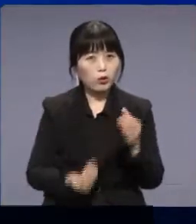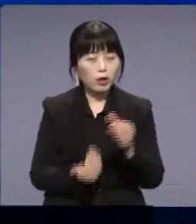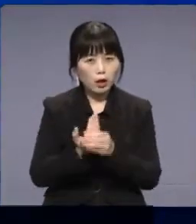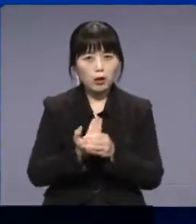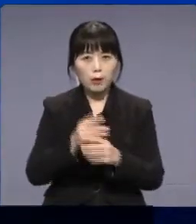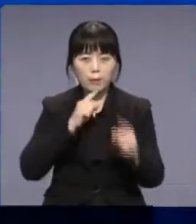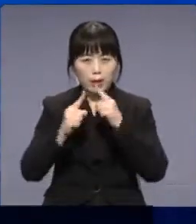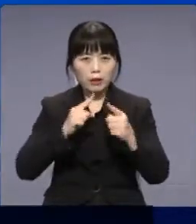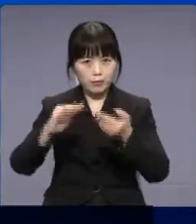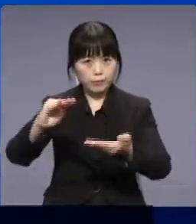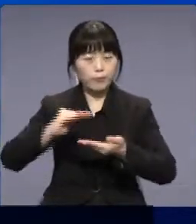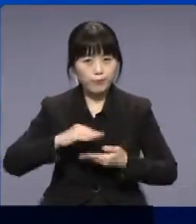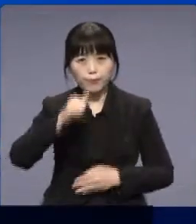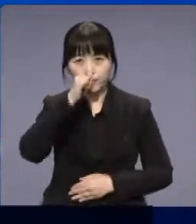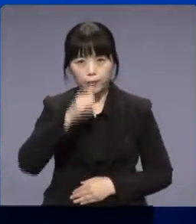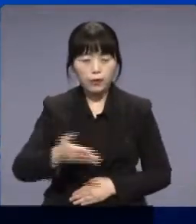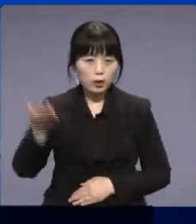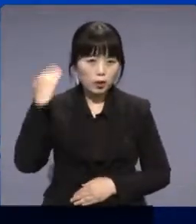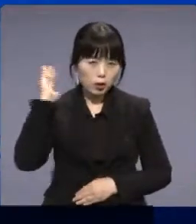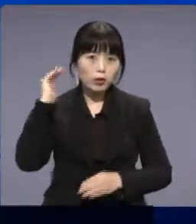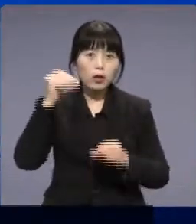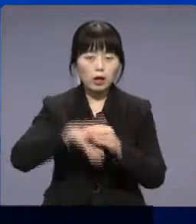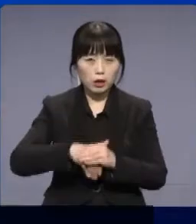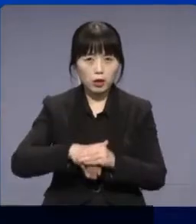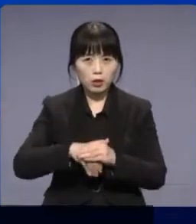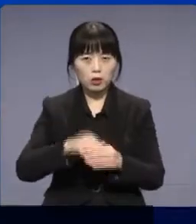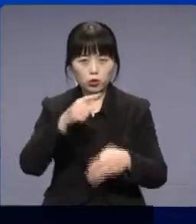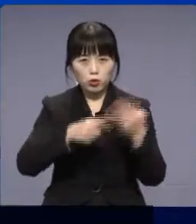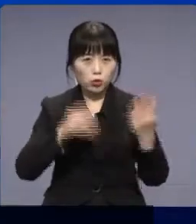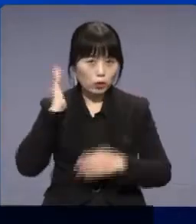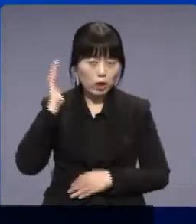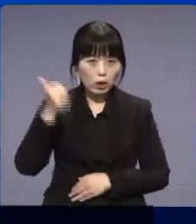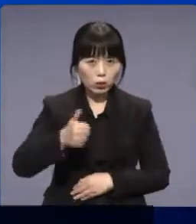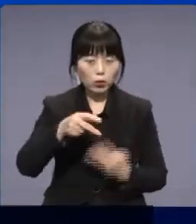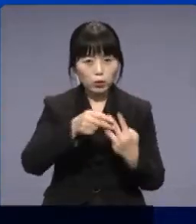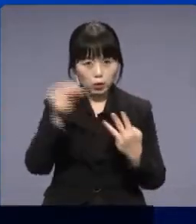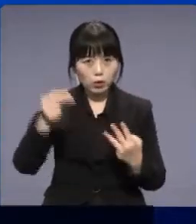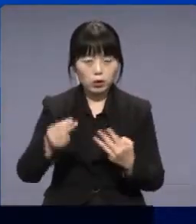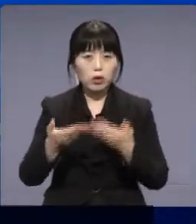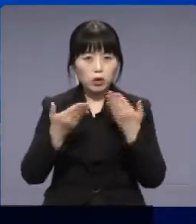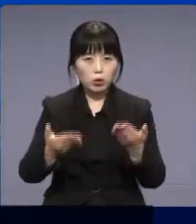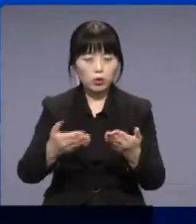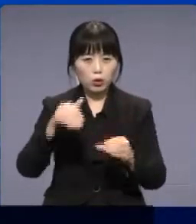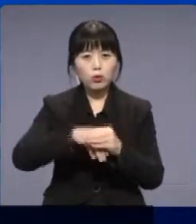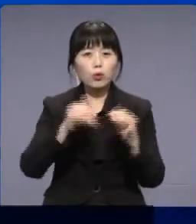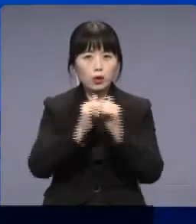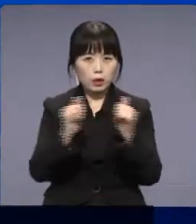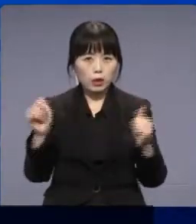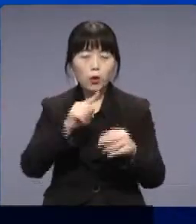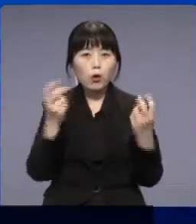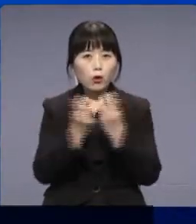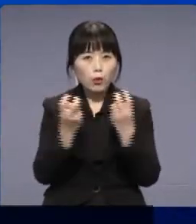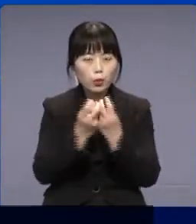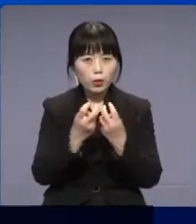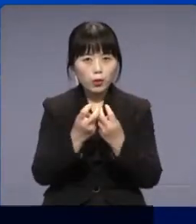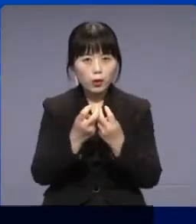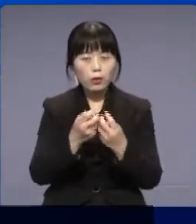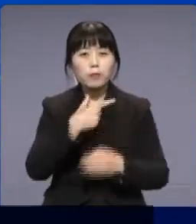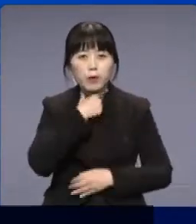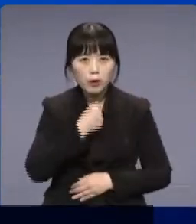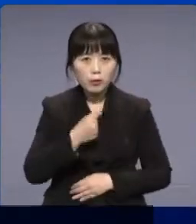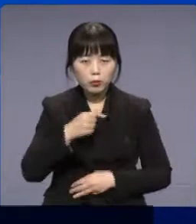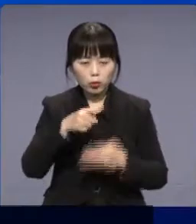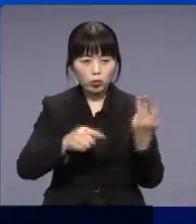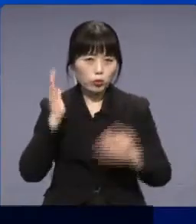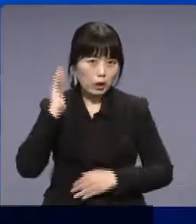이렇게 말씀하셨는데, 지난 대선에서 윤석열 대통령을 선택했던 유권자들은 어떤 바람으로